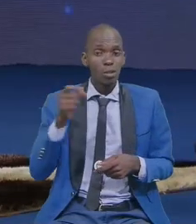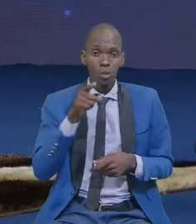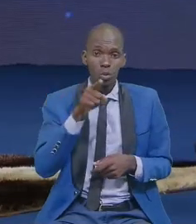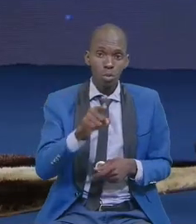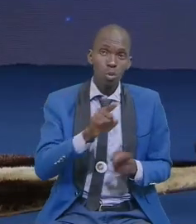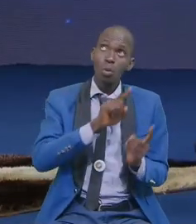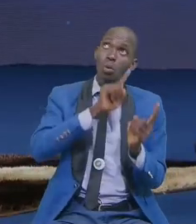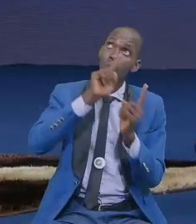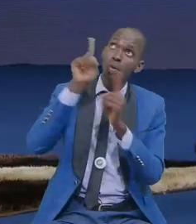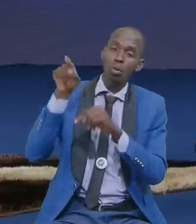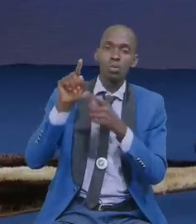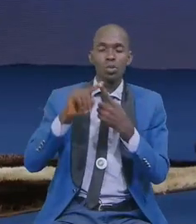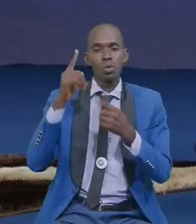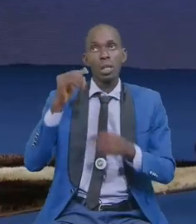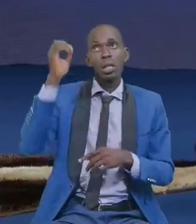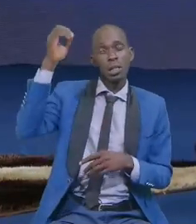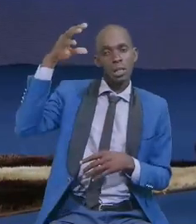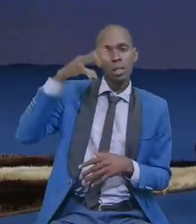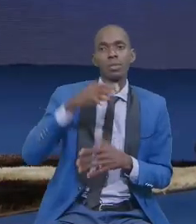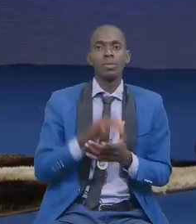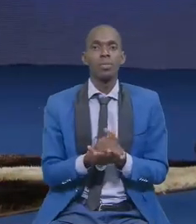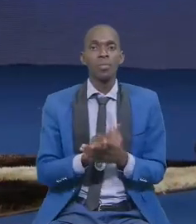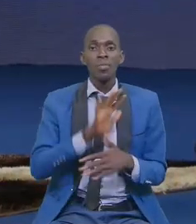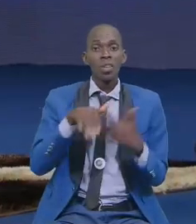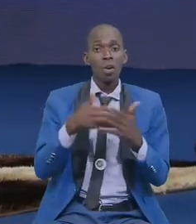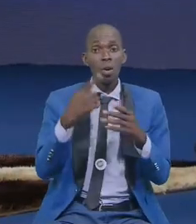Parce que tu viens à la lumière.